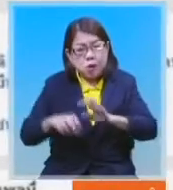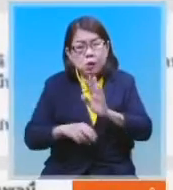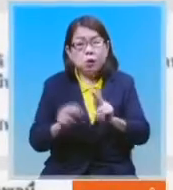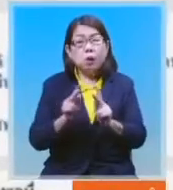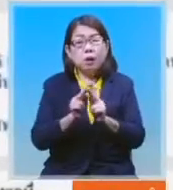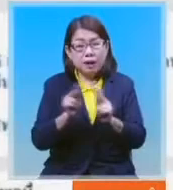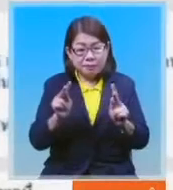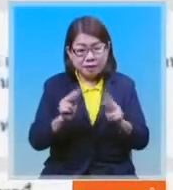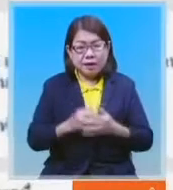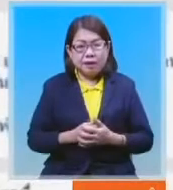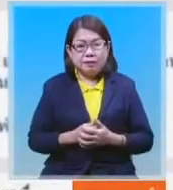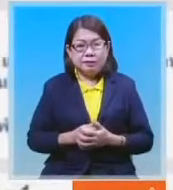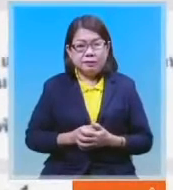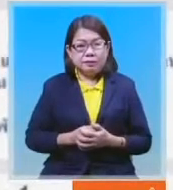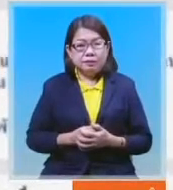ขึ้น